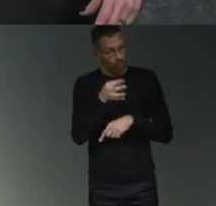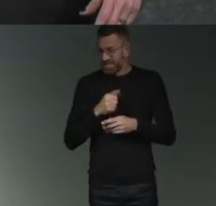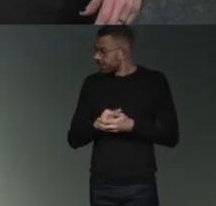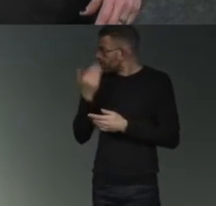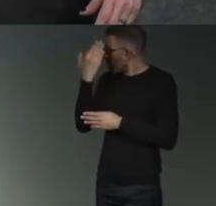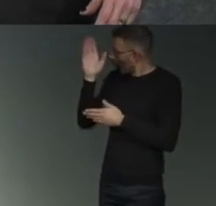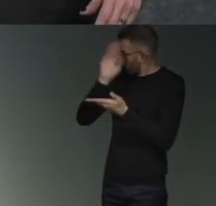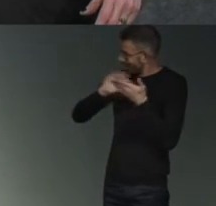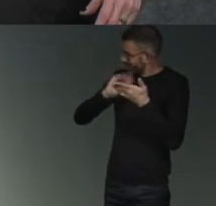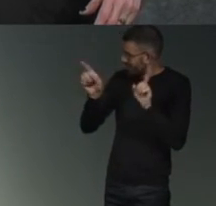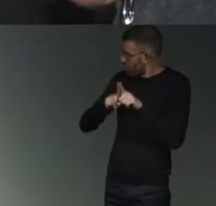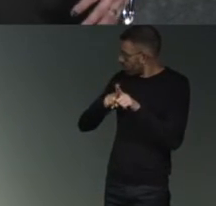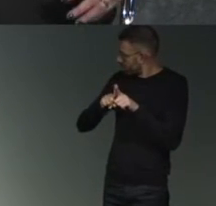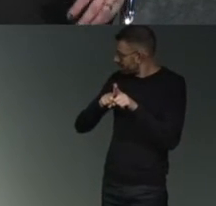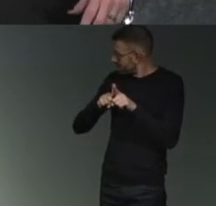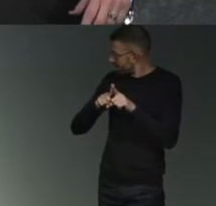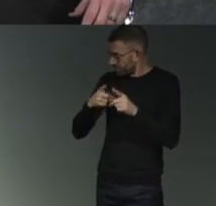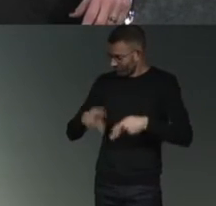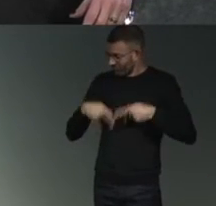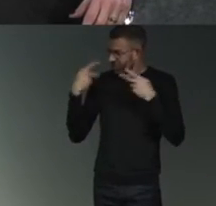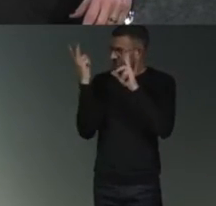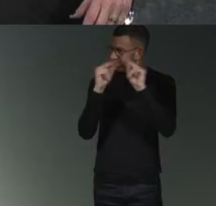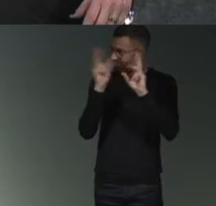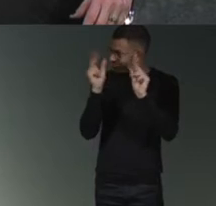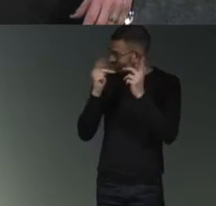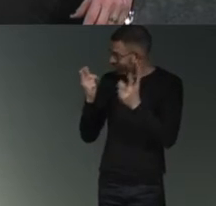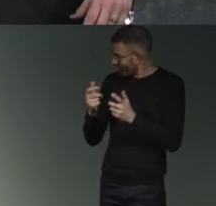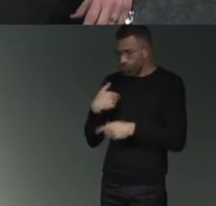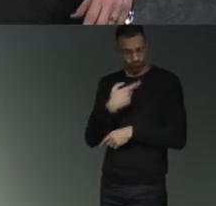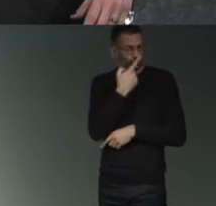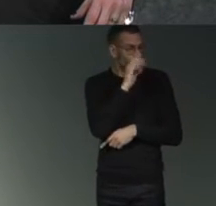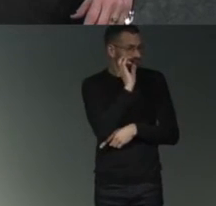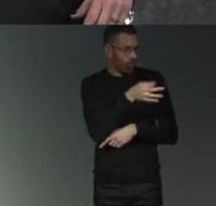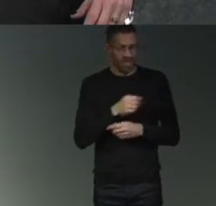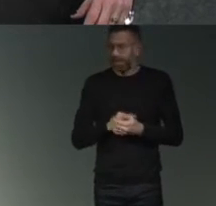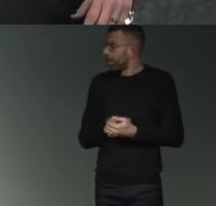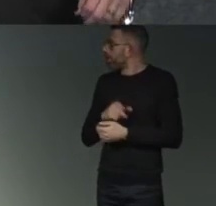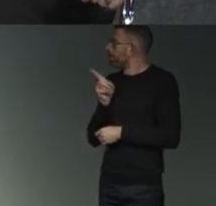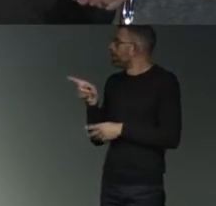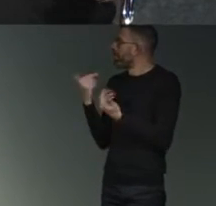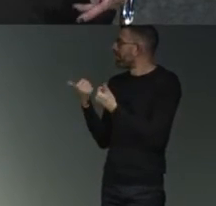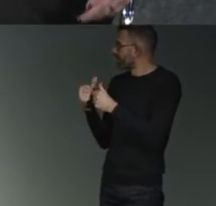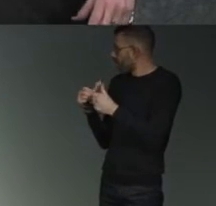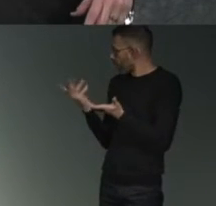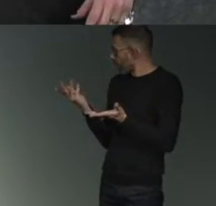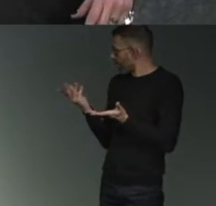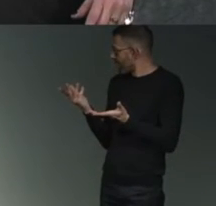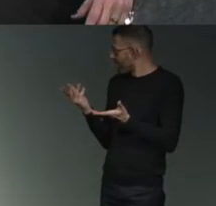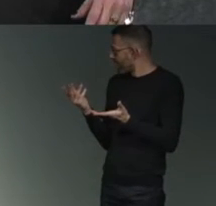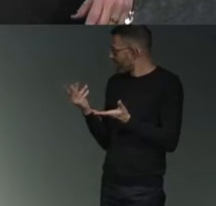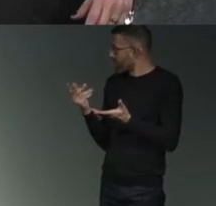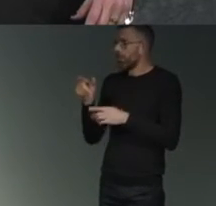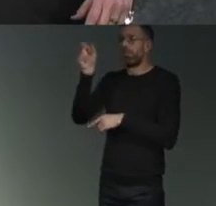aussi, c'est, les gens veulent raconter leur vie. Et comment tu fais alors? Est-ce qu'il y a un moment où tu vois que quelqu'un